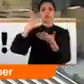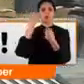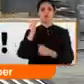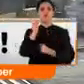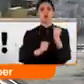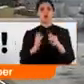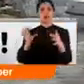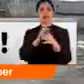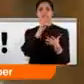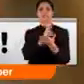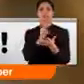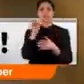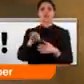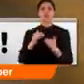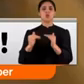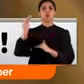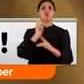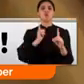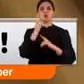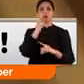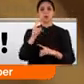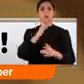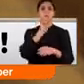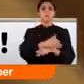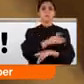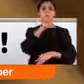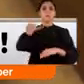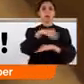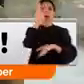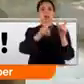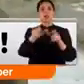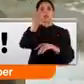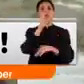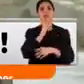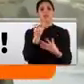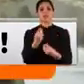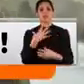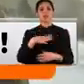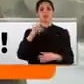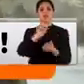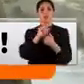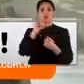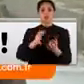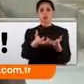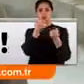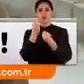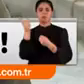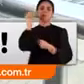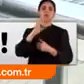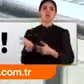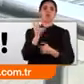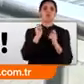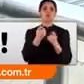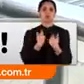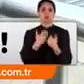ilgili karar şimdi temizde. Mahalleli ise temiz bir çevre hayaliyle bekleyişte. Çamaşırlarım kirlerini şu an toplamışım, tekrar makine yapmak zorundayım.